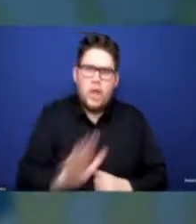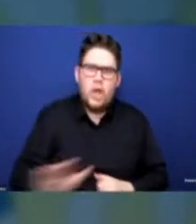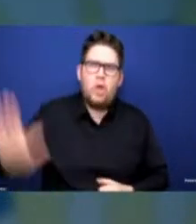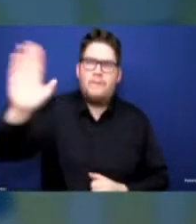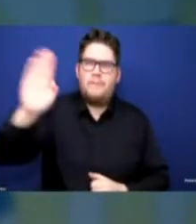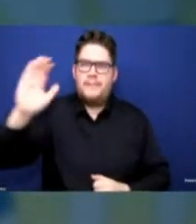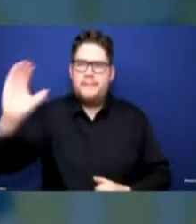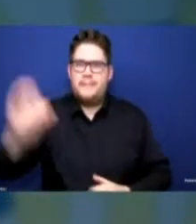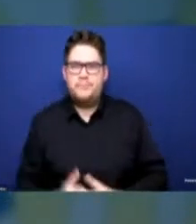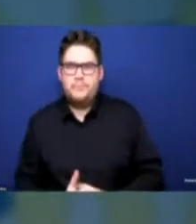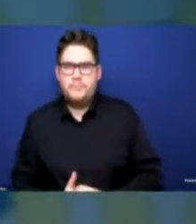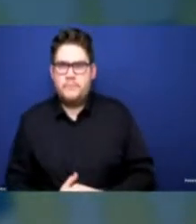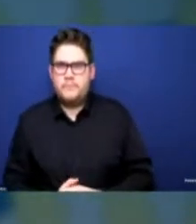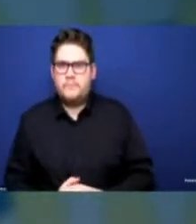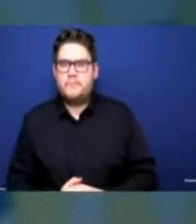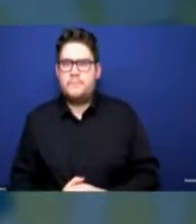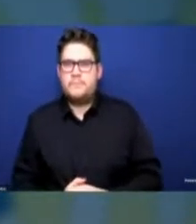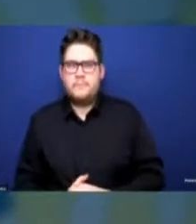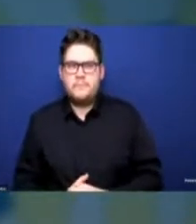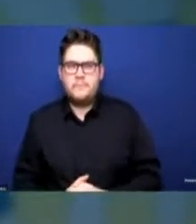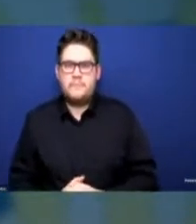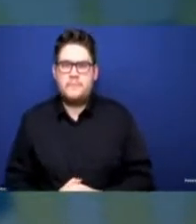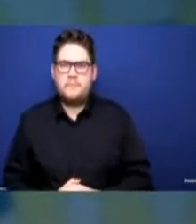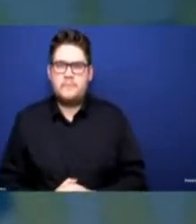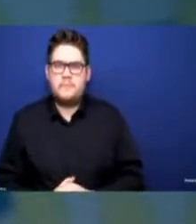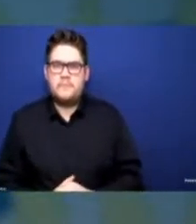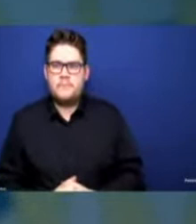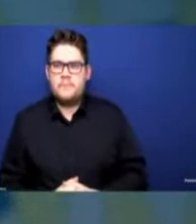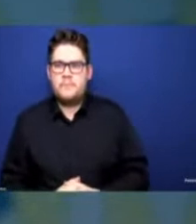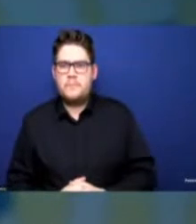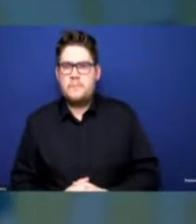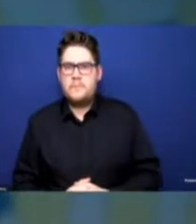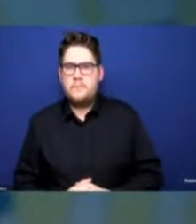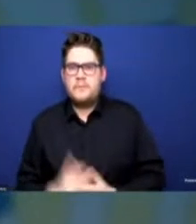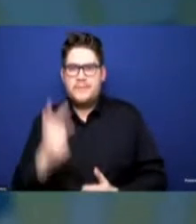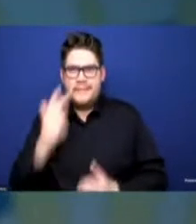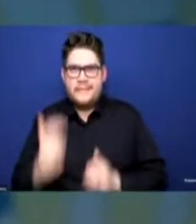Health in 及这个 Vancouver 测试 Coastal. 数 We've had high 就是 rates 新增 across the